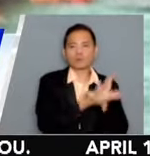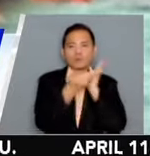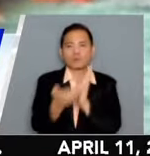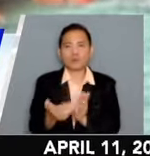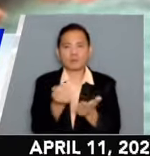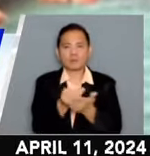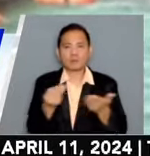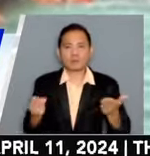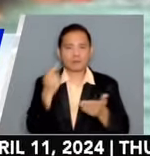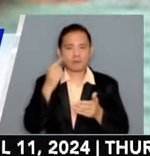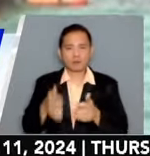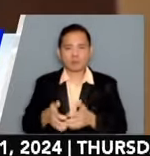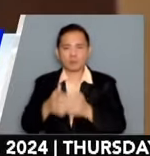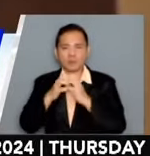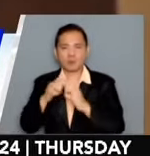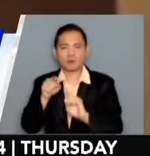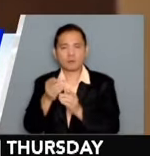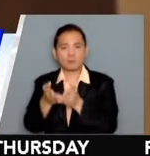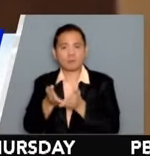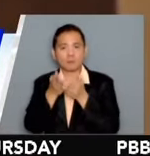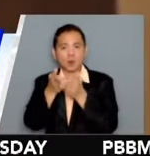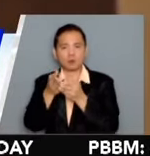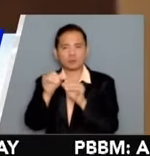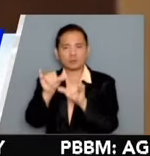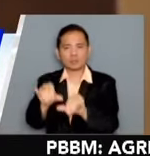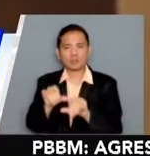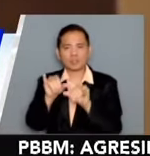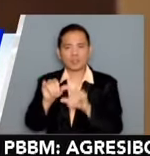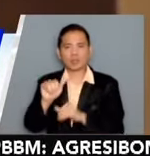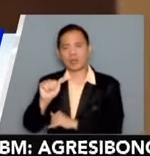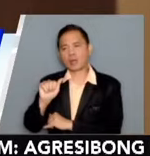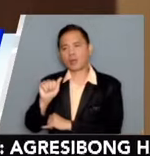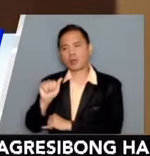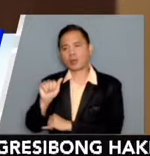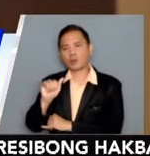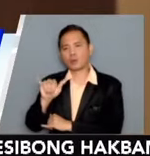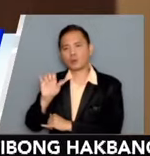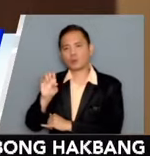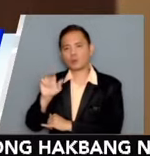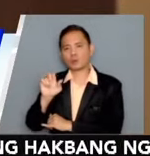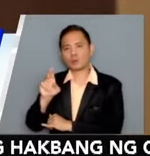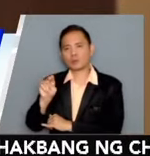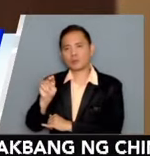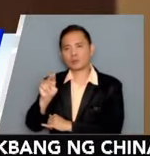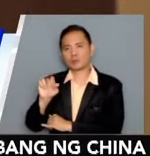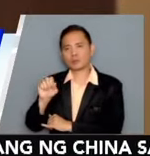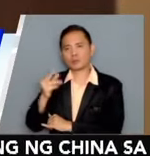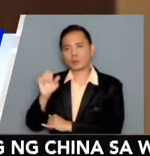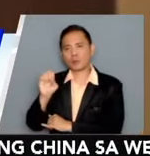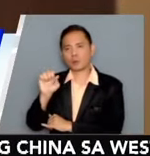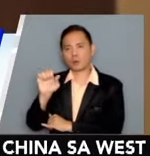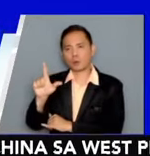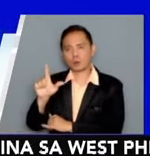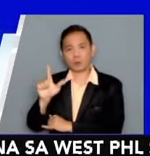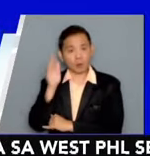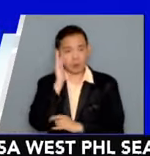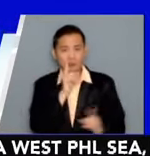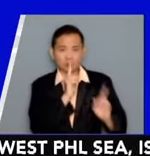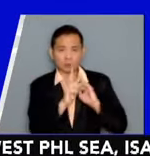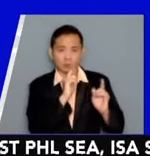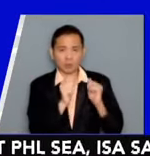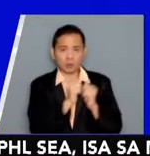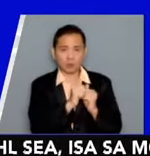Madre na nakasadsad sa Yungin Shoal. Kakausapin daw ni Pangulong Bongbong Marcos si Chinese Ambassador Huang Zilian kaugnay